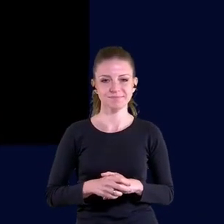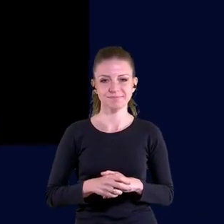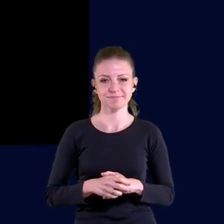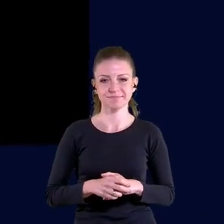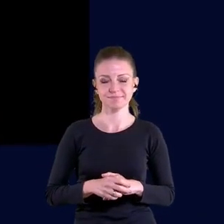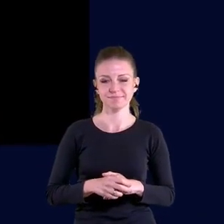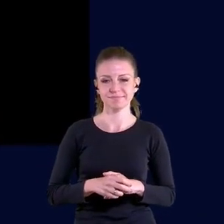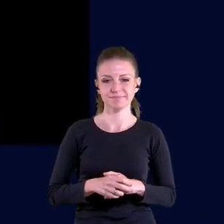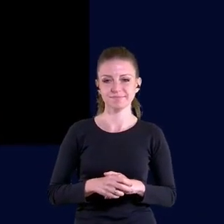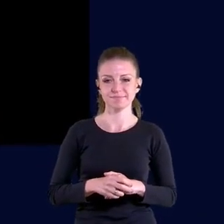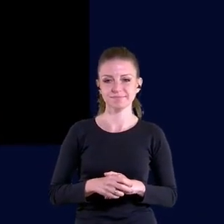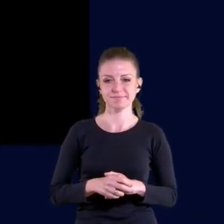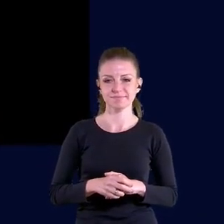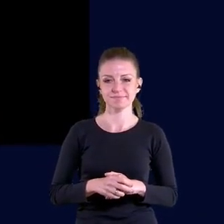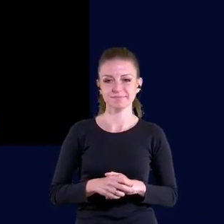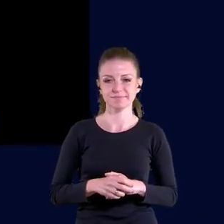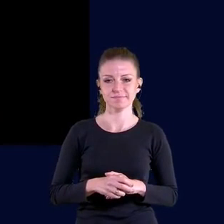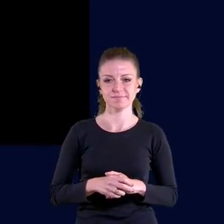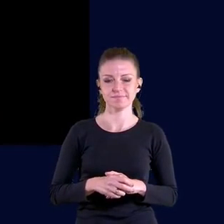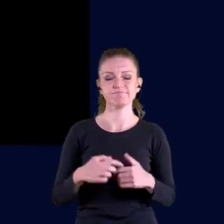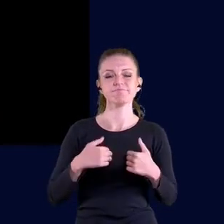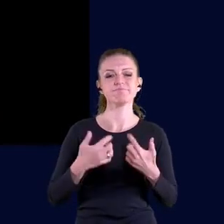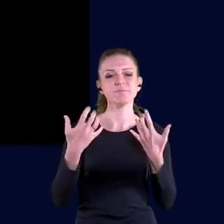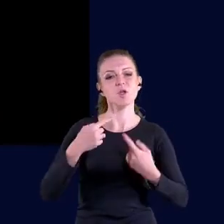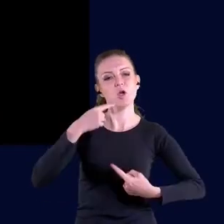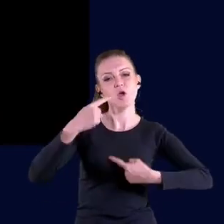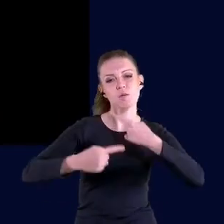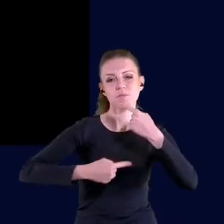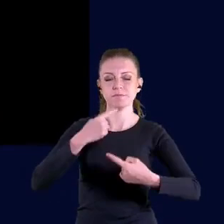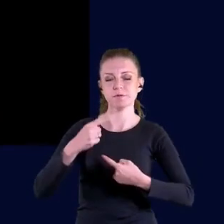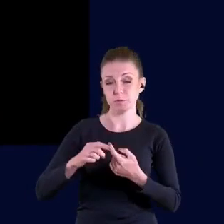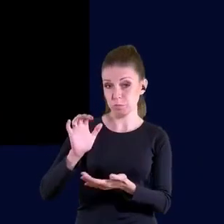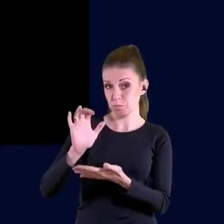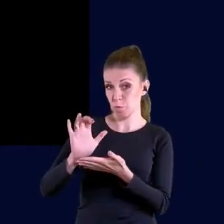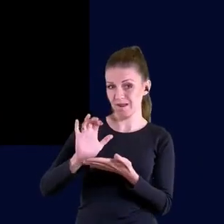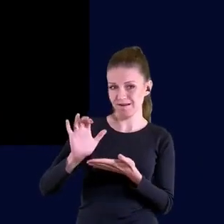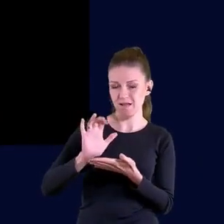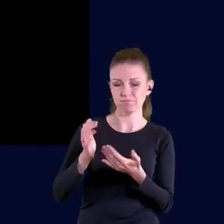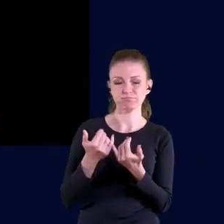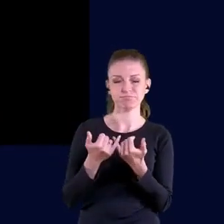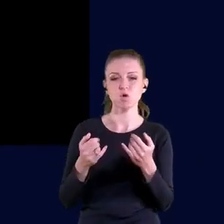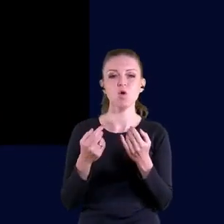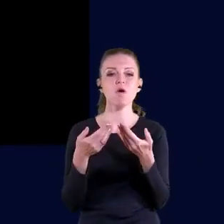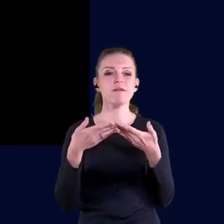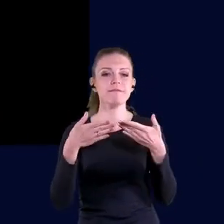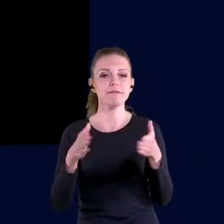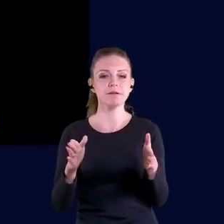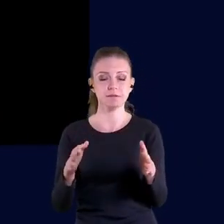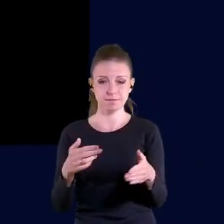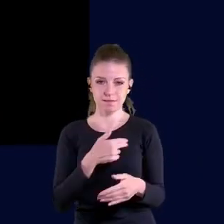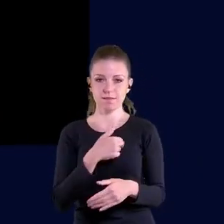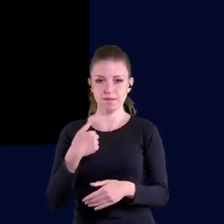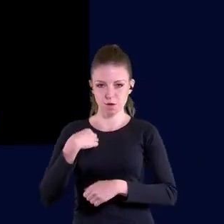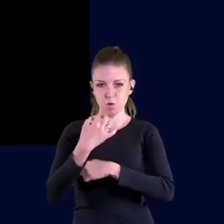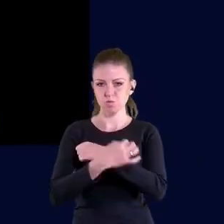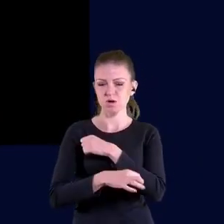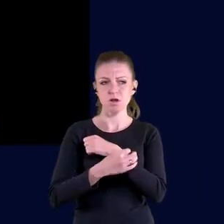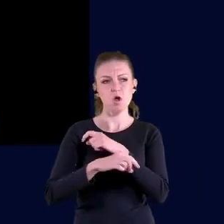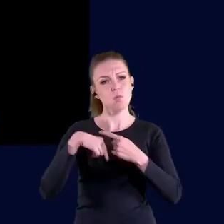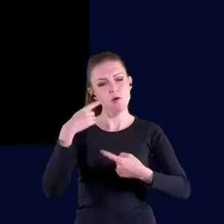chciała mówić o tych otwartych publikacjach na naszej uczelni w dość szerokim